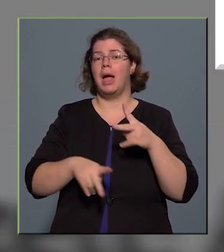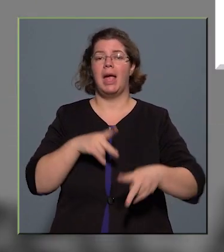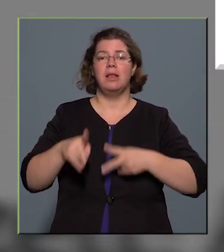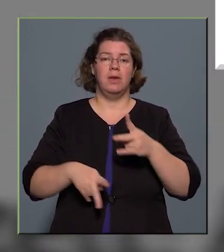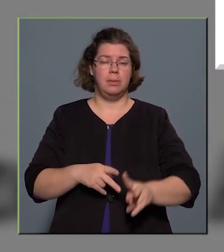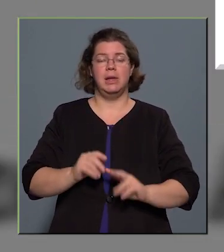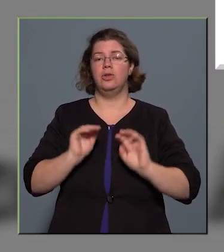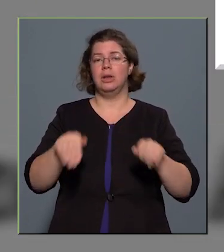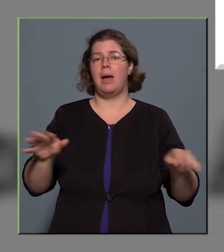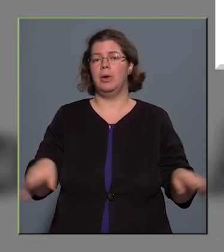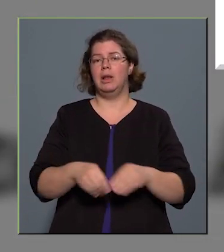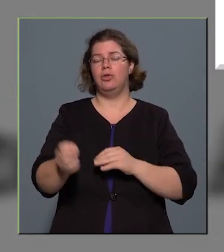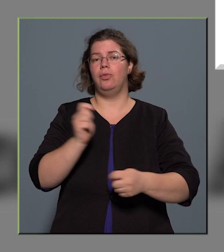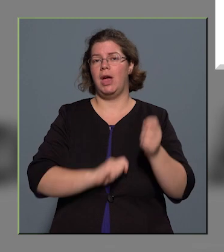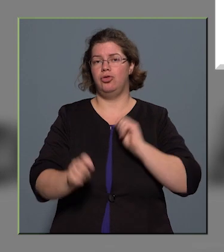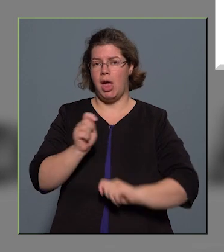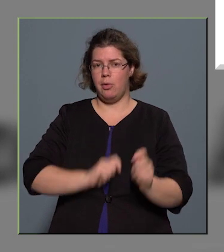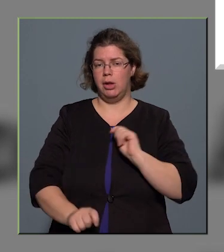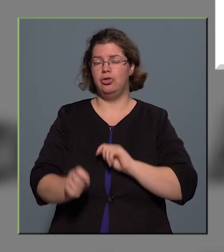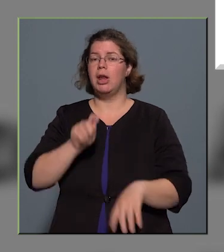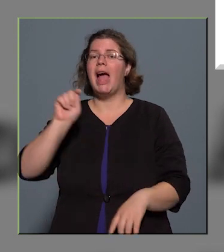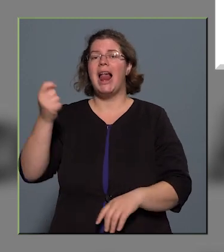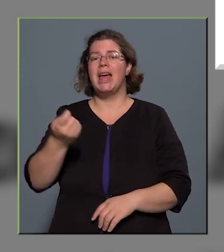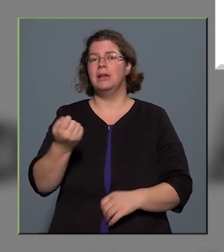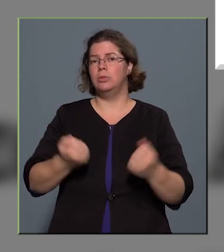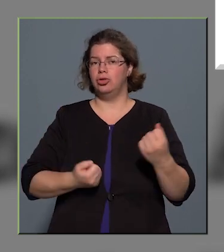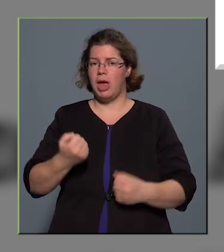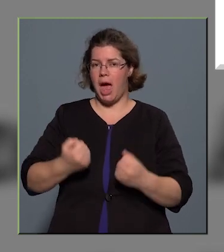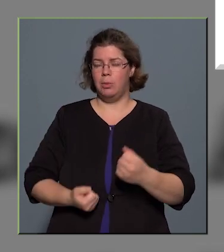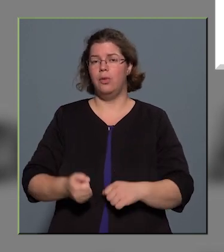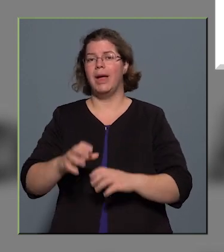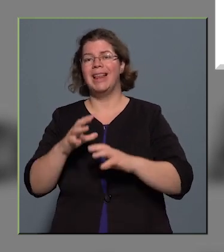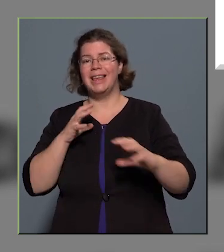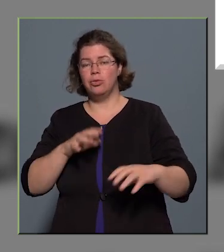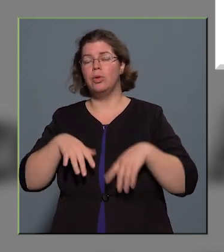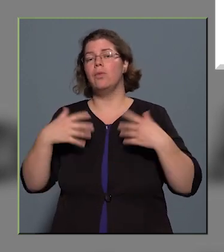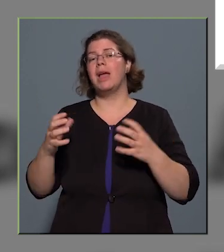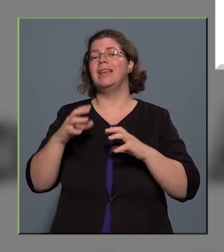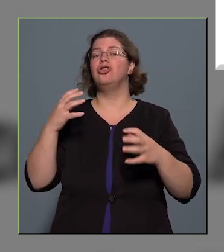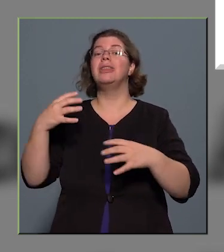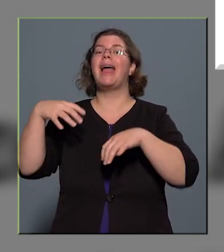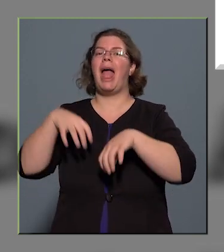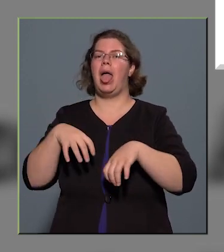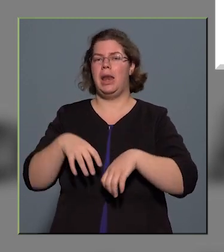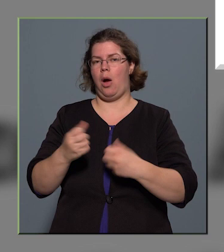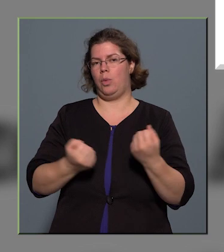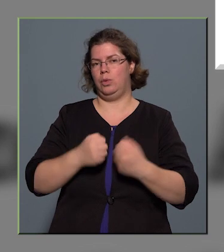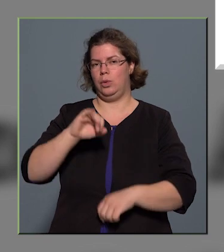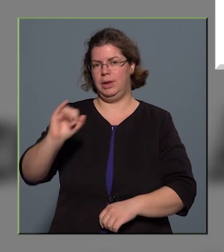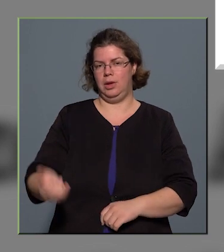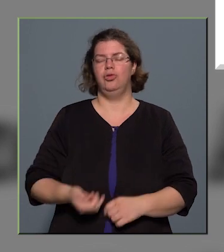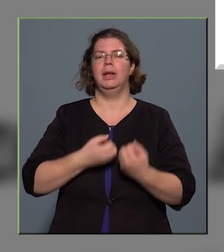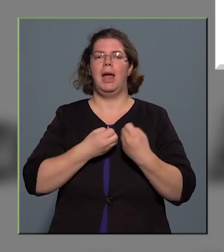kedvezményesen támogatással vásárolhassanak elektromos járműveket, kisbuszokat vagy kisteherautókat is,